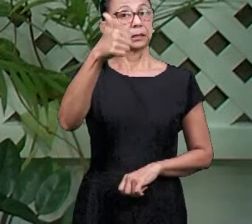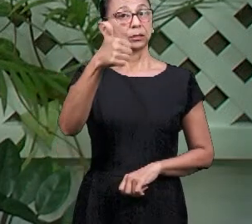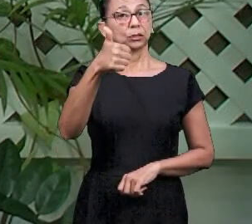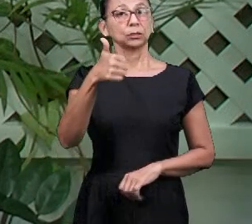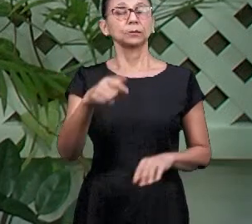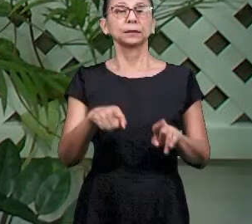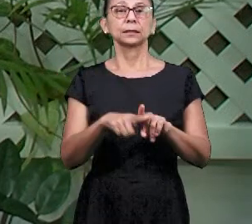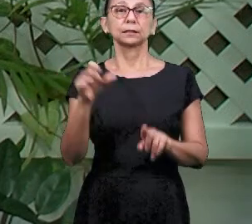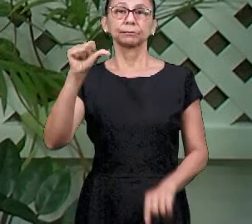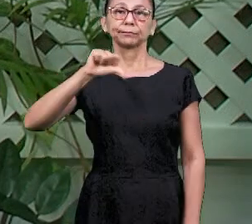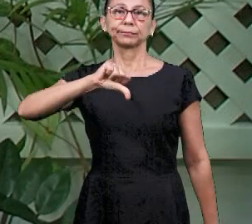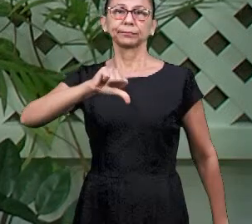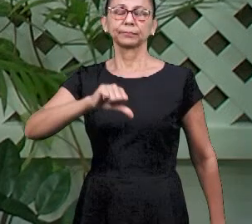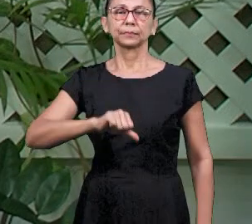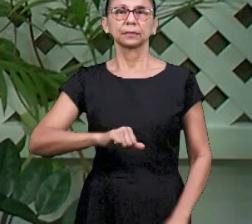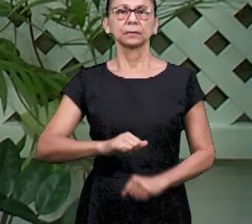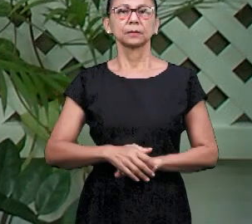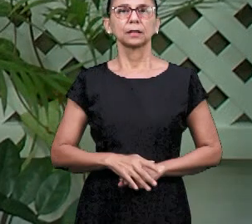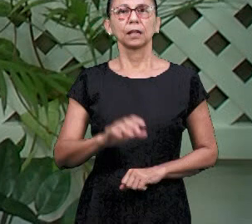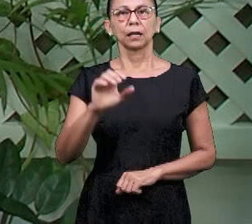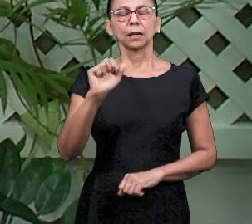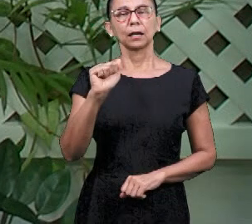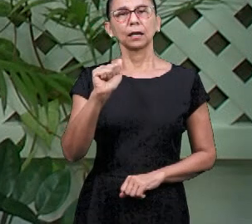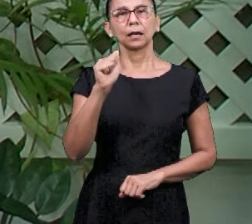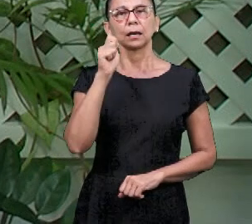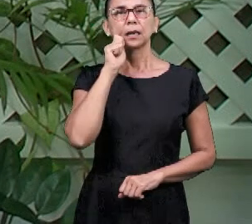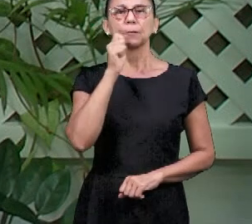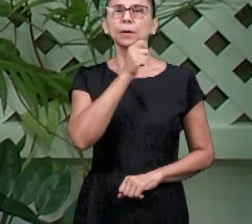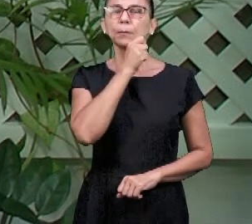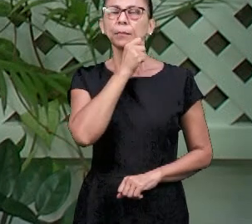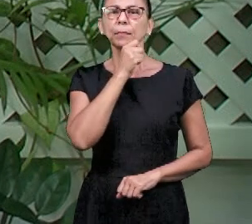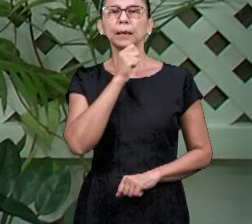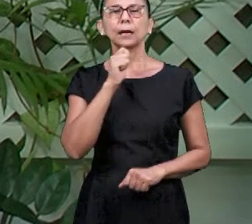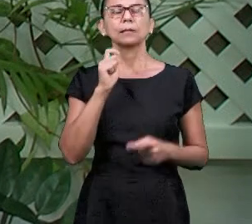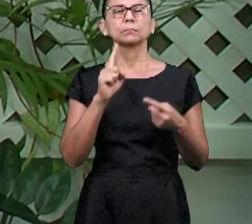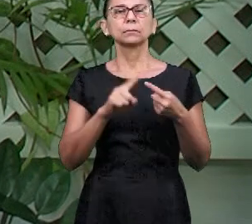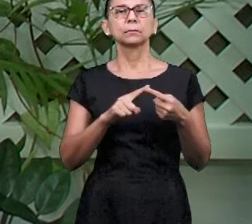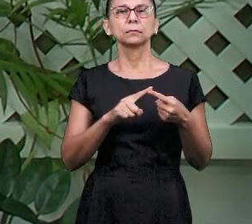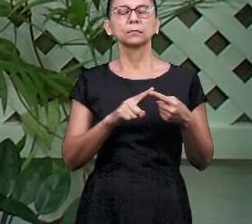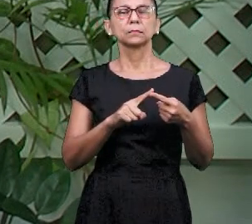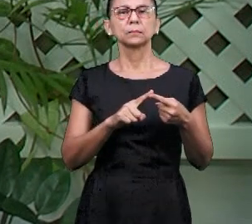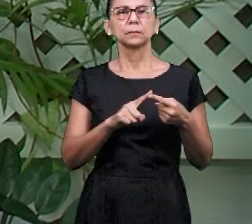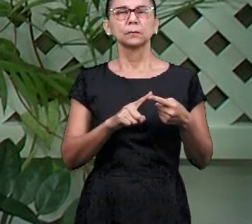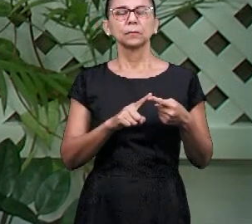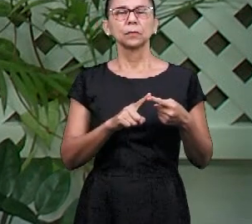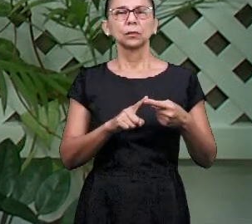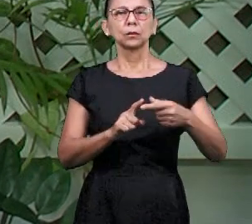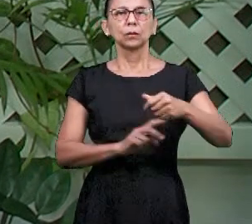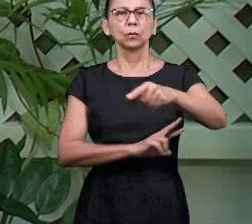30 premières églises de plus grande participation